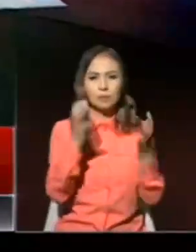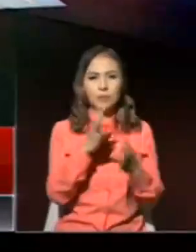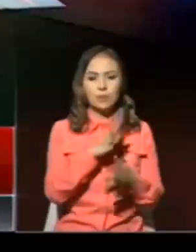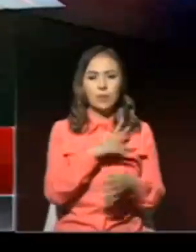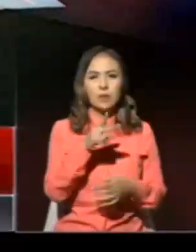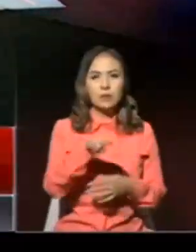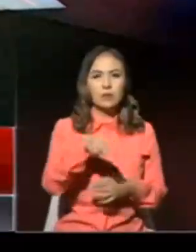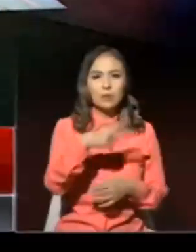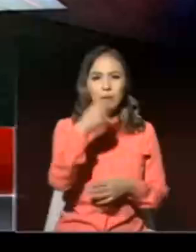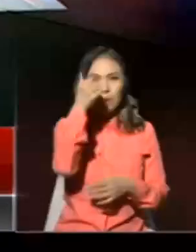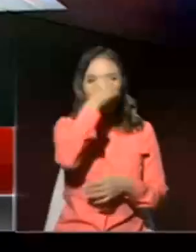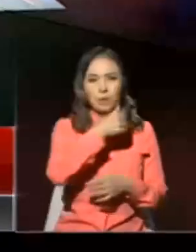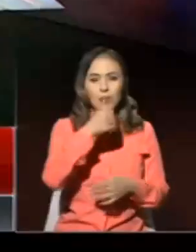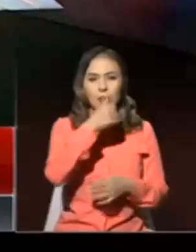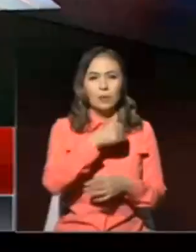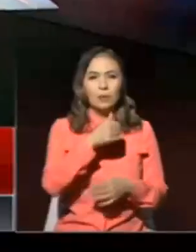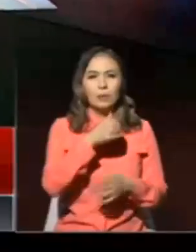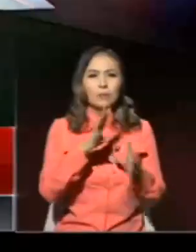жылы